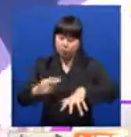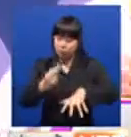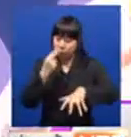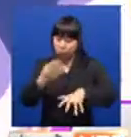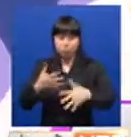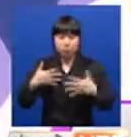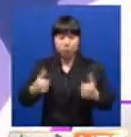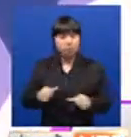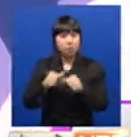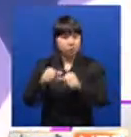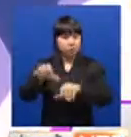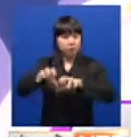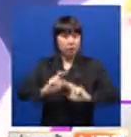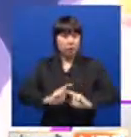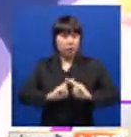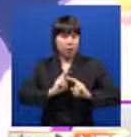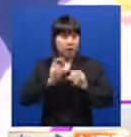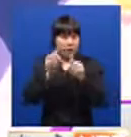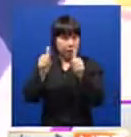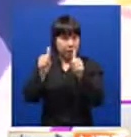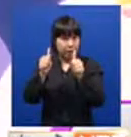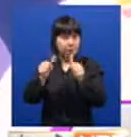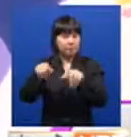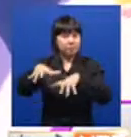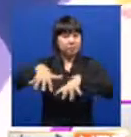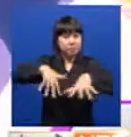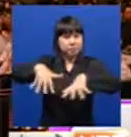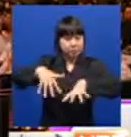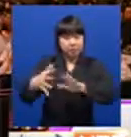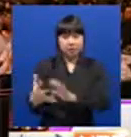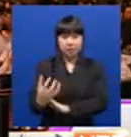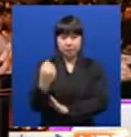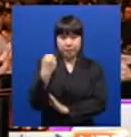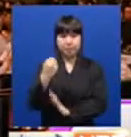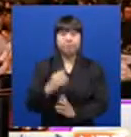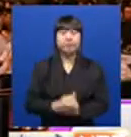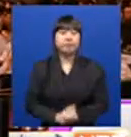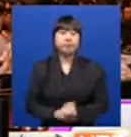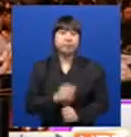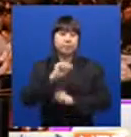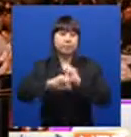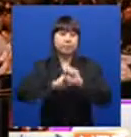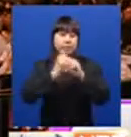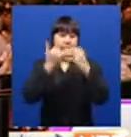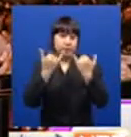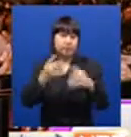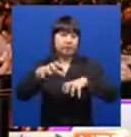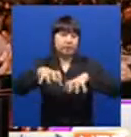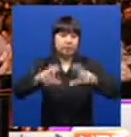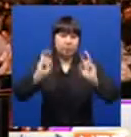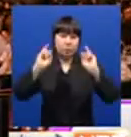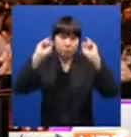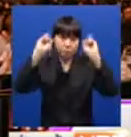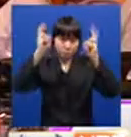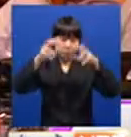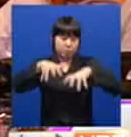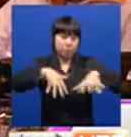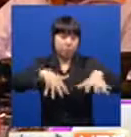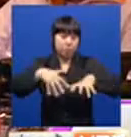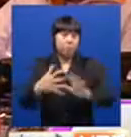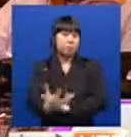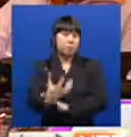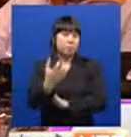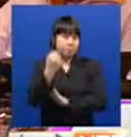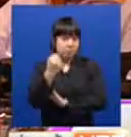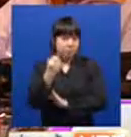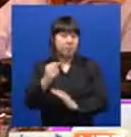บริหารจัดการตวเองได้แล้วกเป็ชุมชนท้องถินที่เข้มแข็ด้ค่ะสำหับปีนี้จัดงานในหัวข้อพลงชุชนท้องถิน